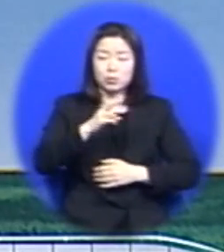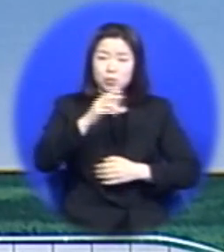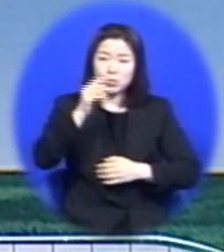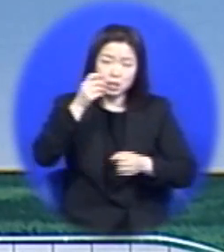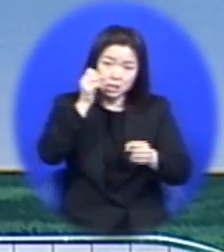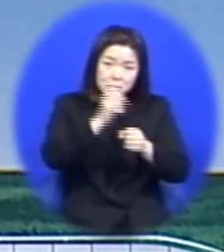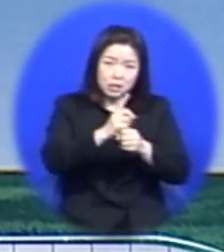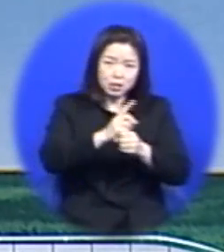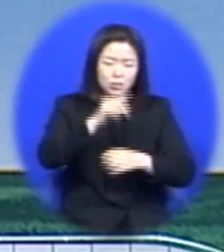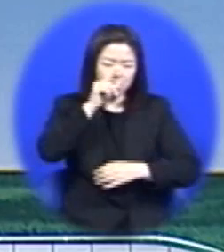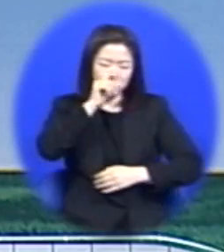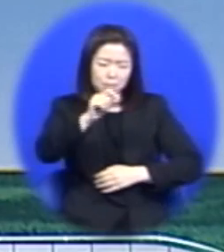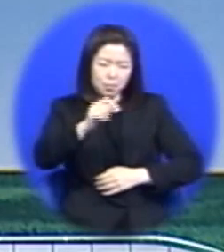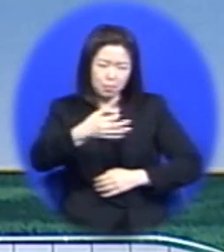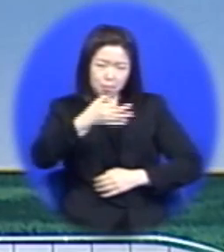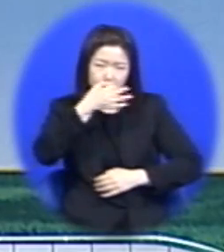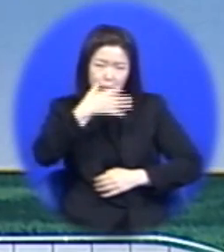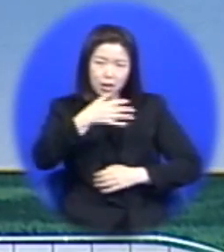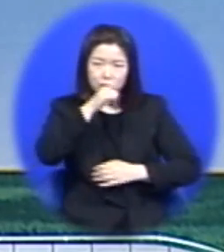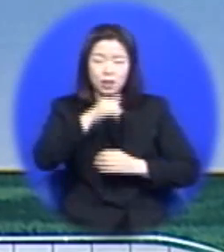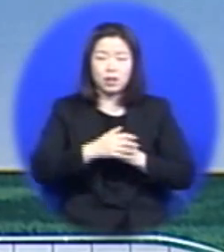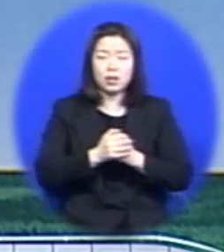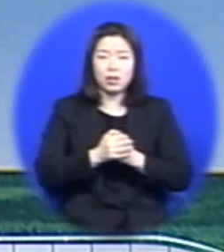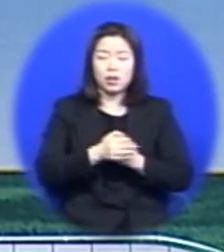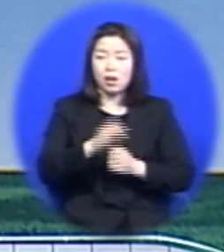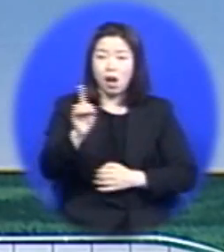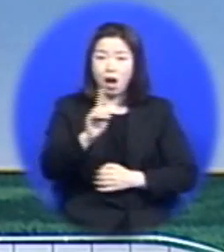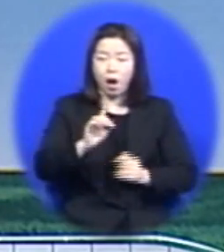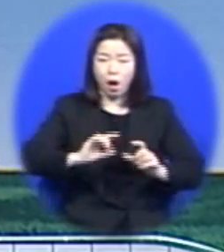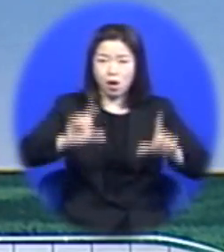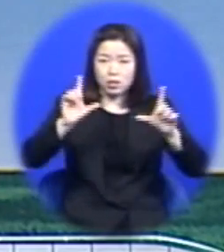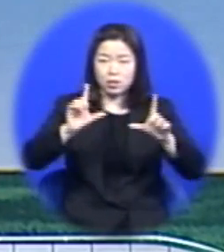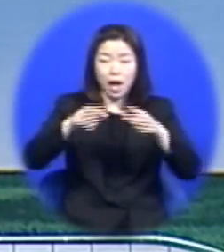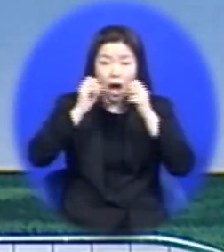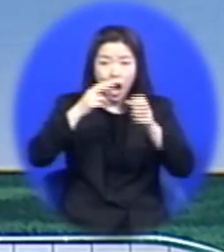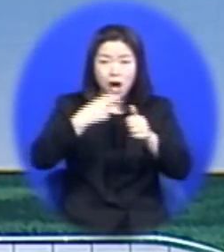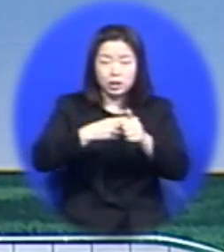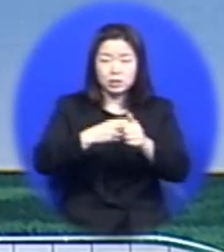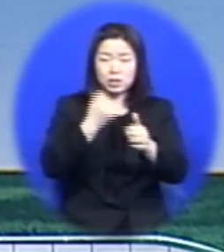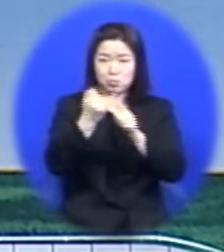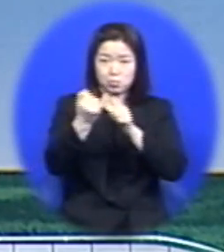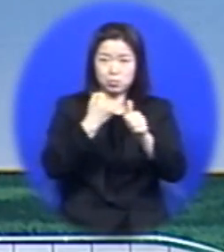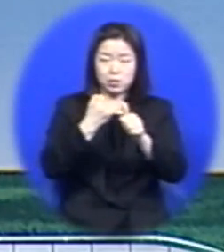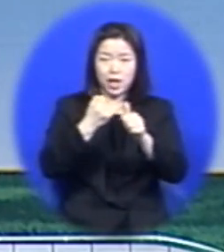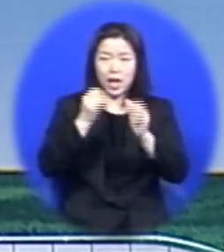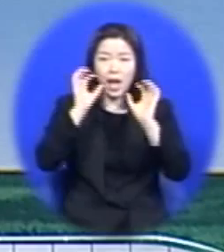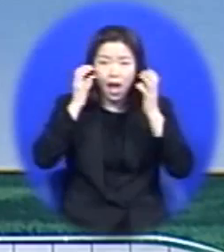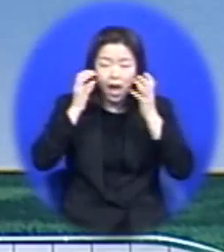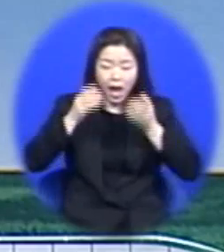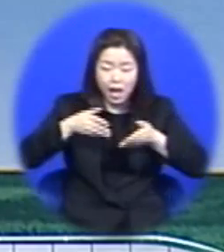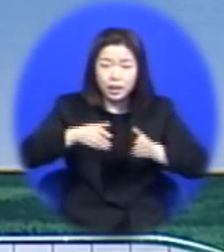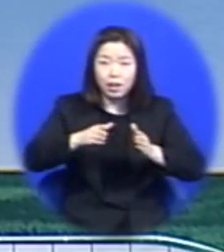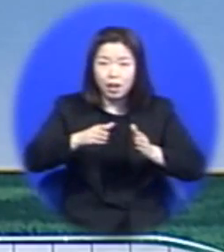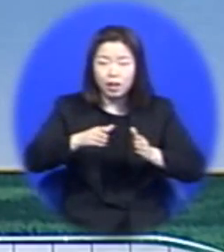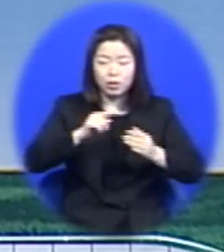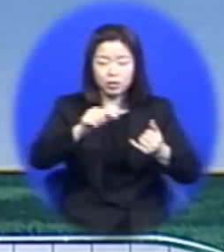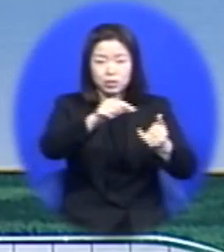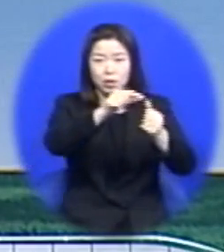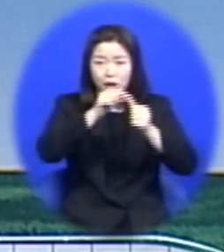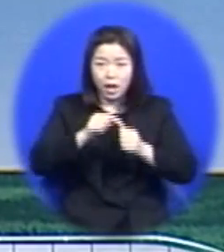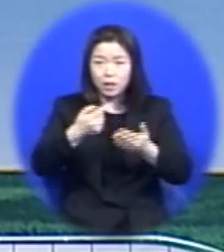아이예요. 그런데 어느 날 선교사님 부부가 갓난 아이를 입양하려고 그 고아원을